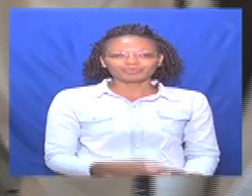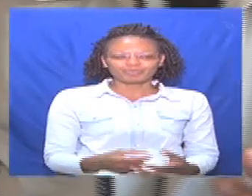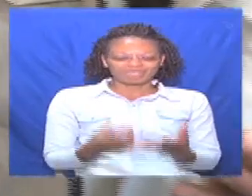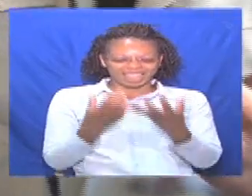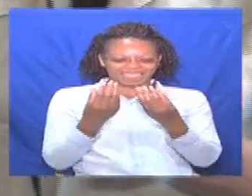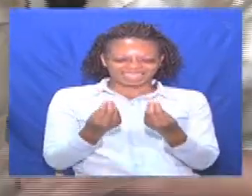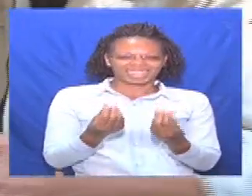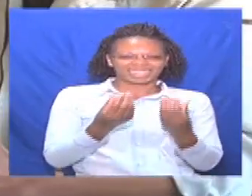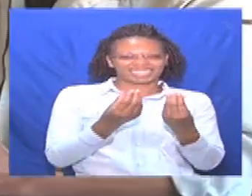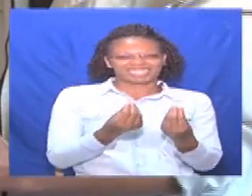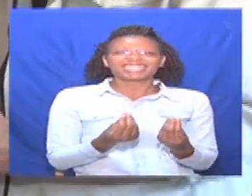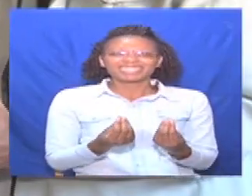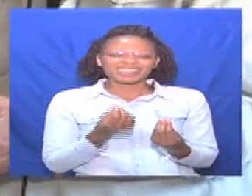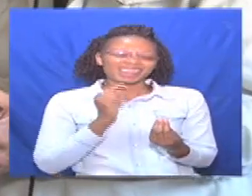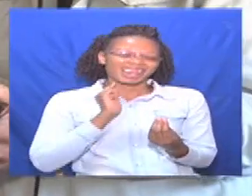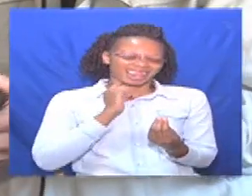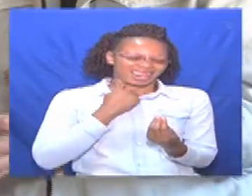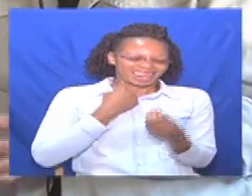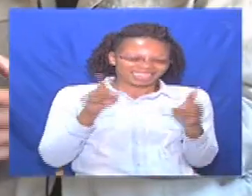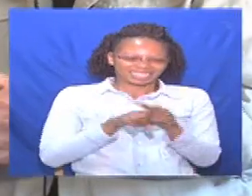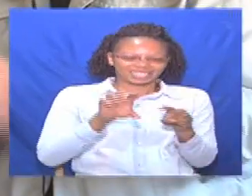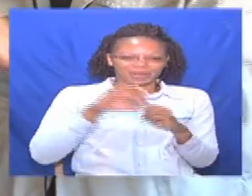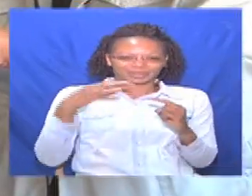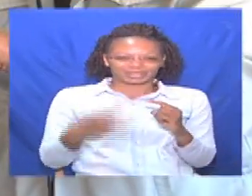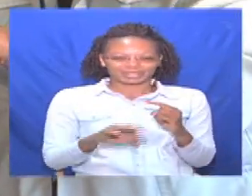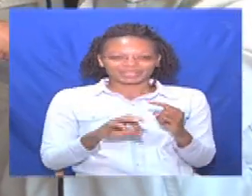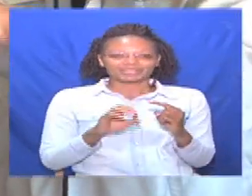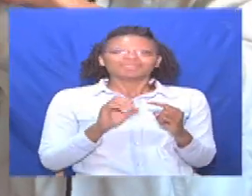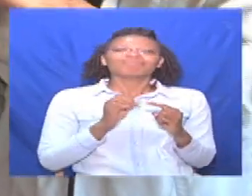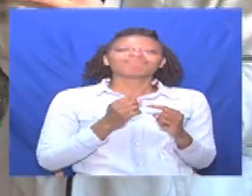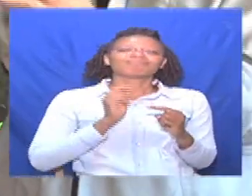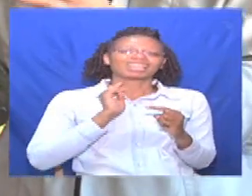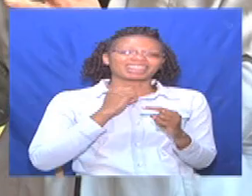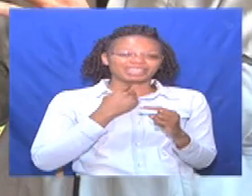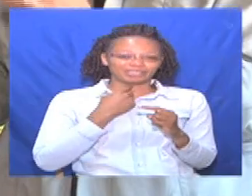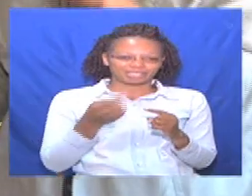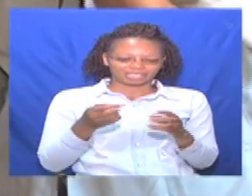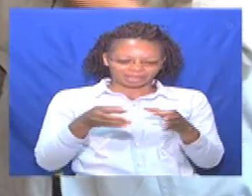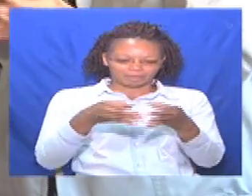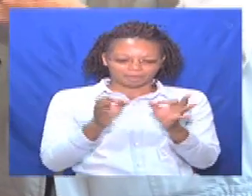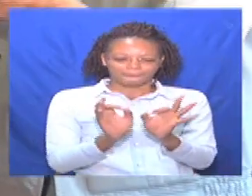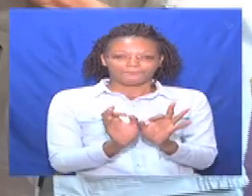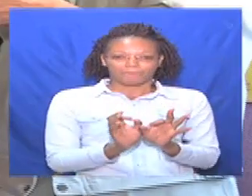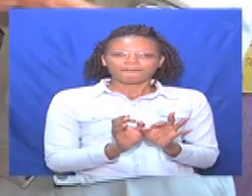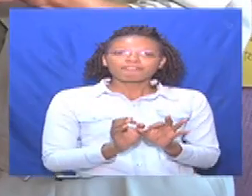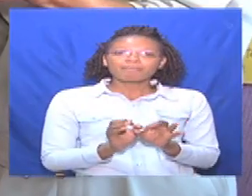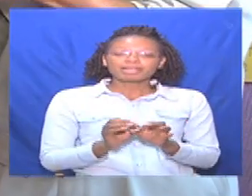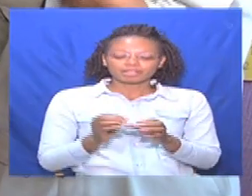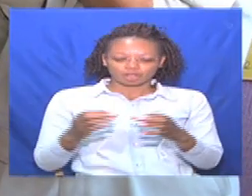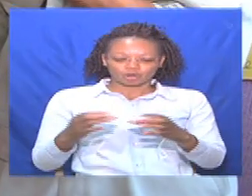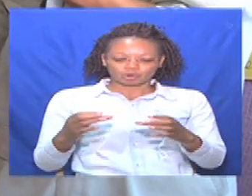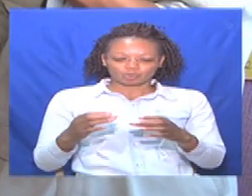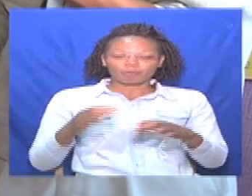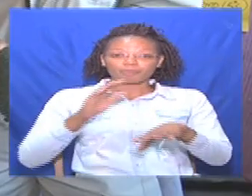It's soft, tastes like sukumawiki. Because broccoli is in the same family with sukuma